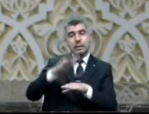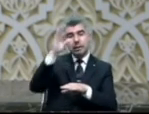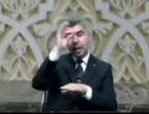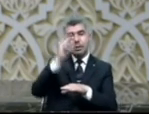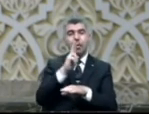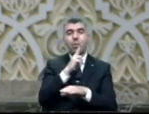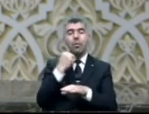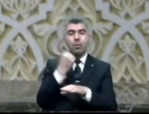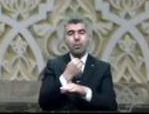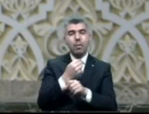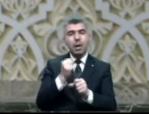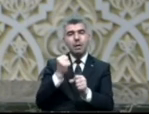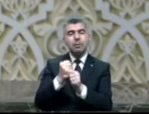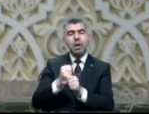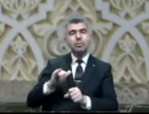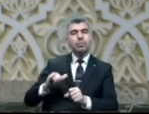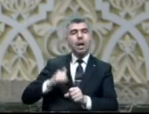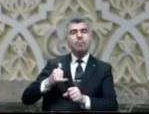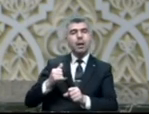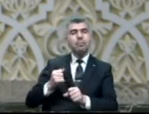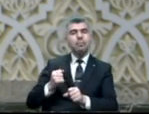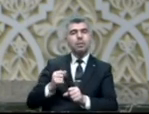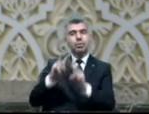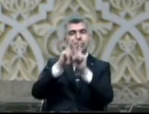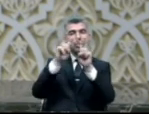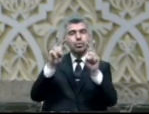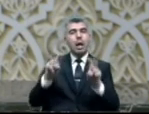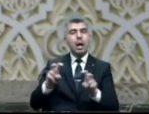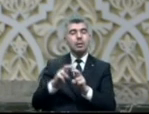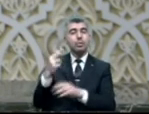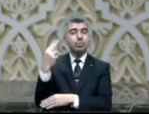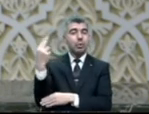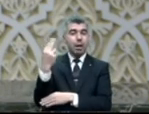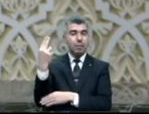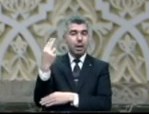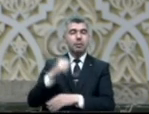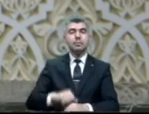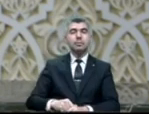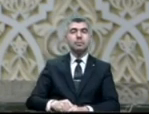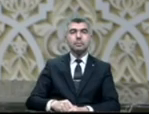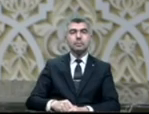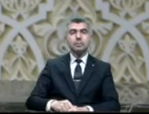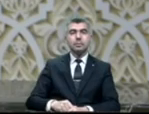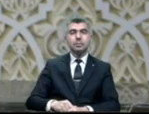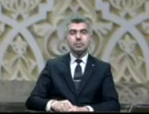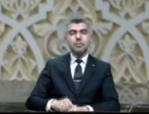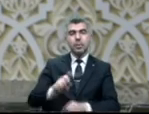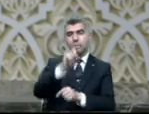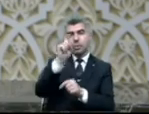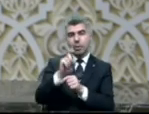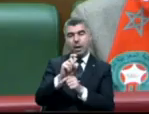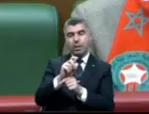الحكومية المتبعة في مجال تشغيل الشباب العاطل الحامل للشواهد العليا للفريق الحركي المحترم. الكلمة مولاي عبد الرحمن،